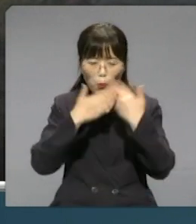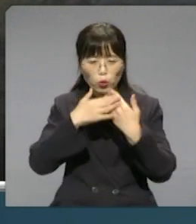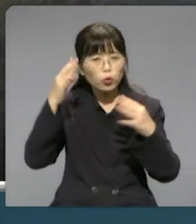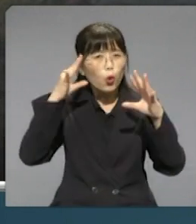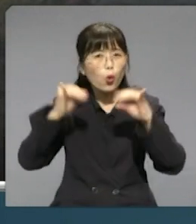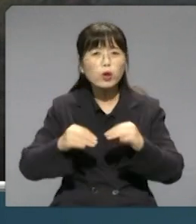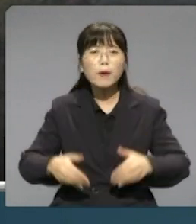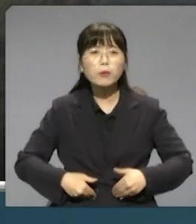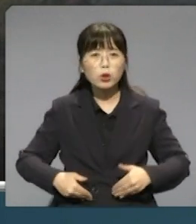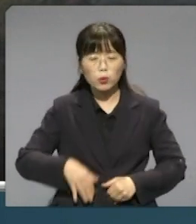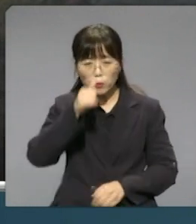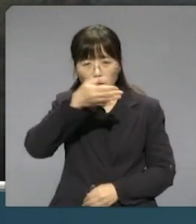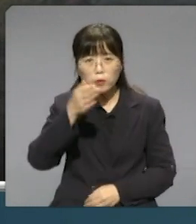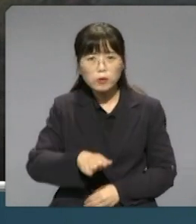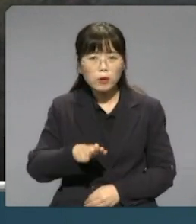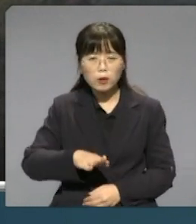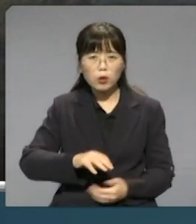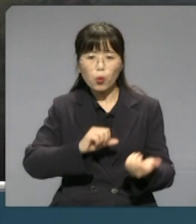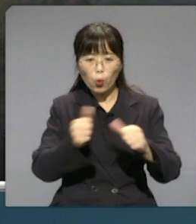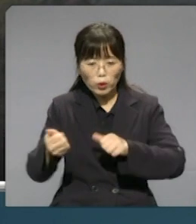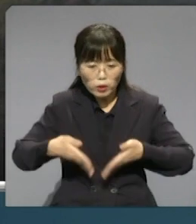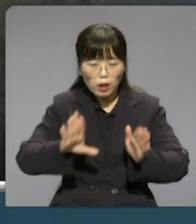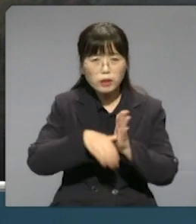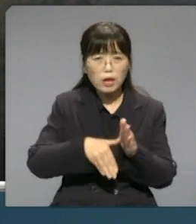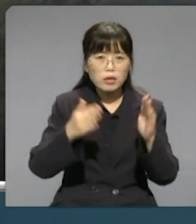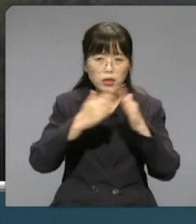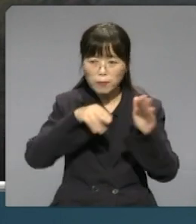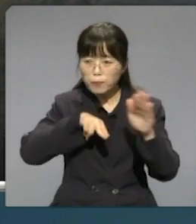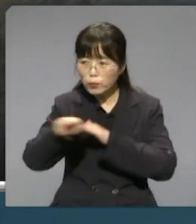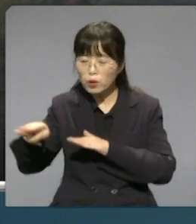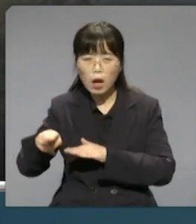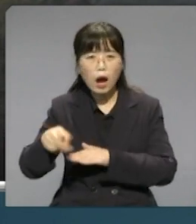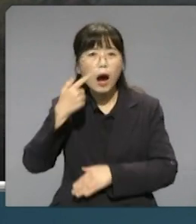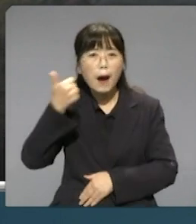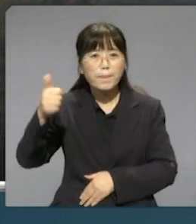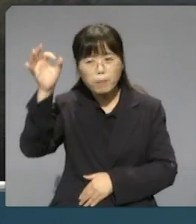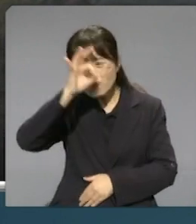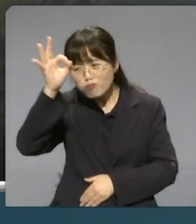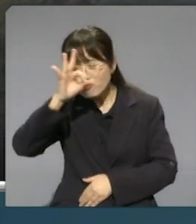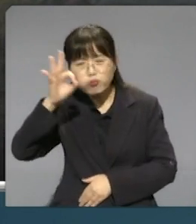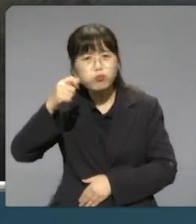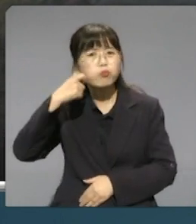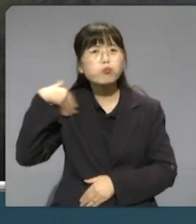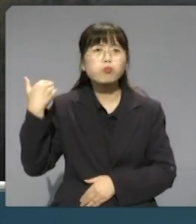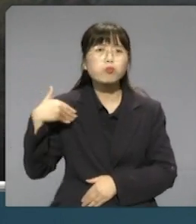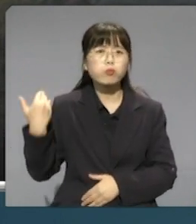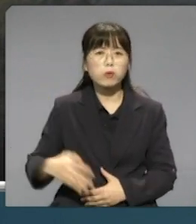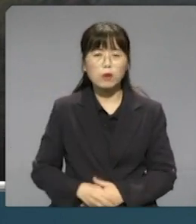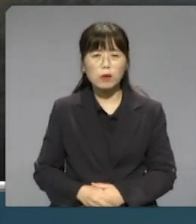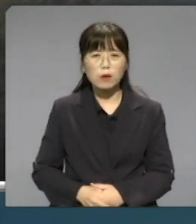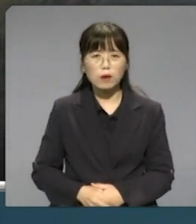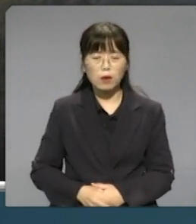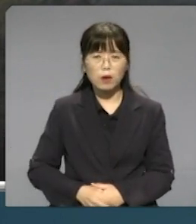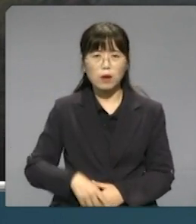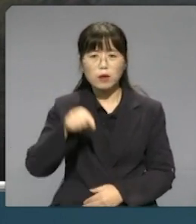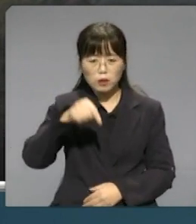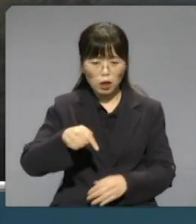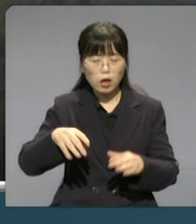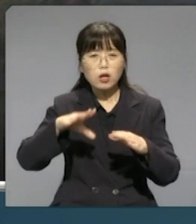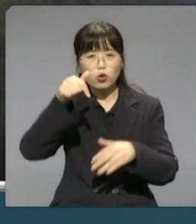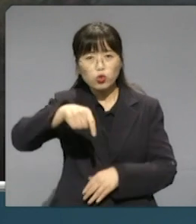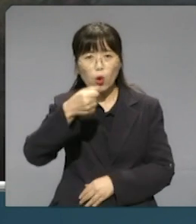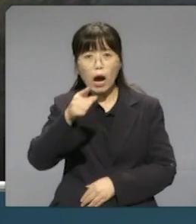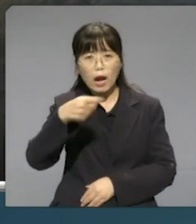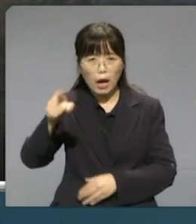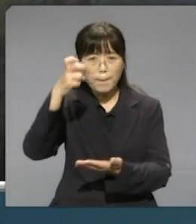동의가 필요하기 때문인데 고인 태어날 무렵 집을 떠난 아버지의 행방을 알 수 없기 때문입니다. 부활업법이 처리됐다면